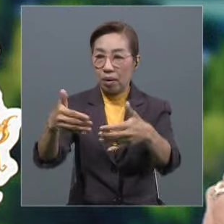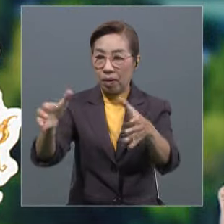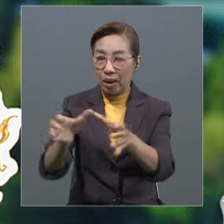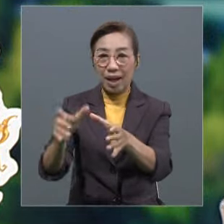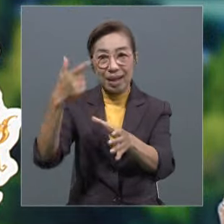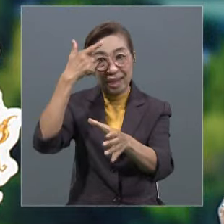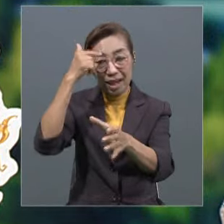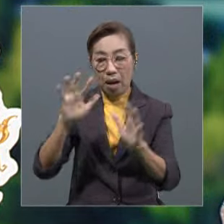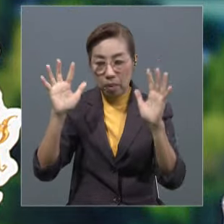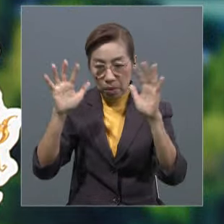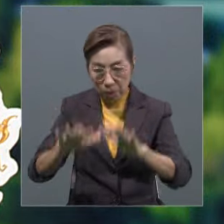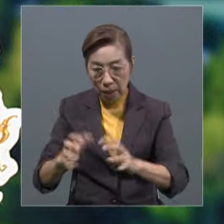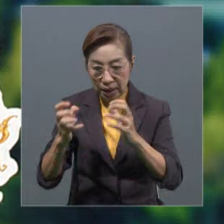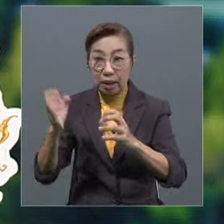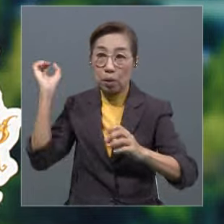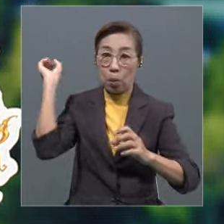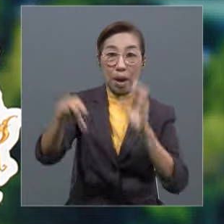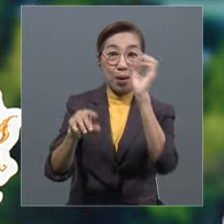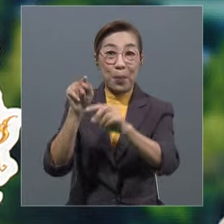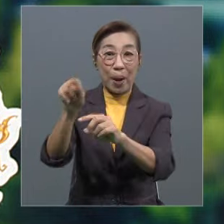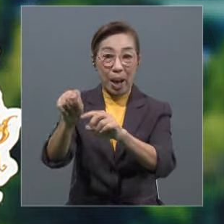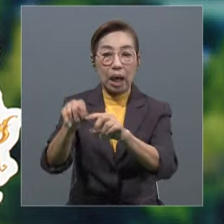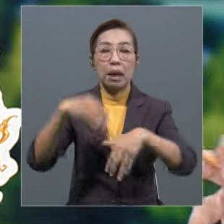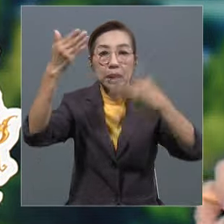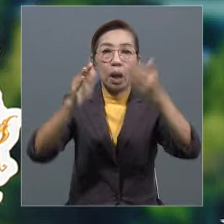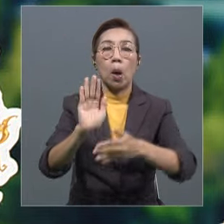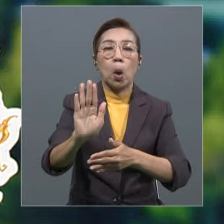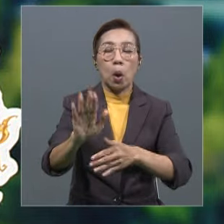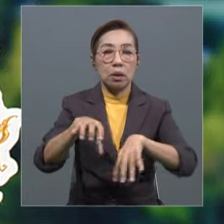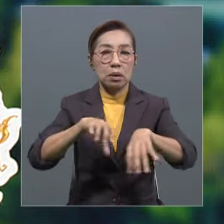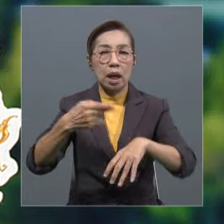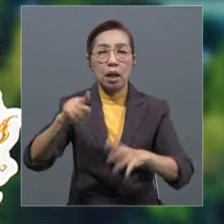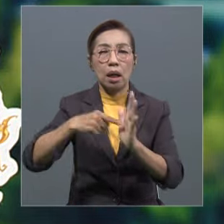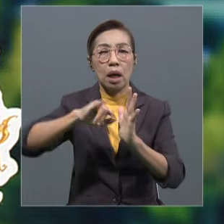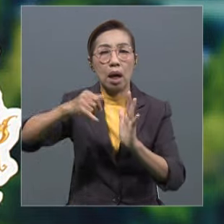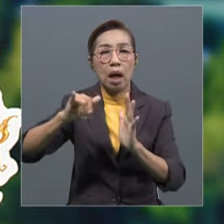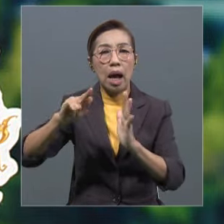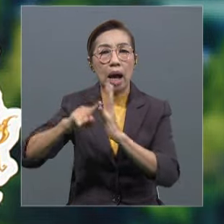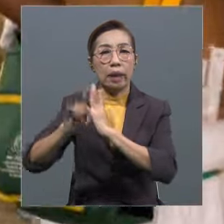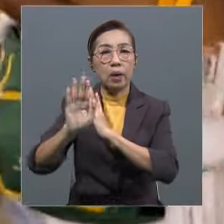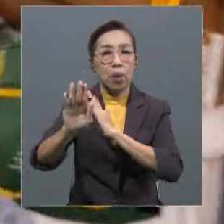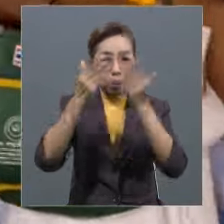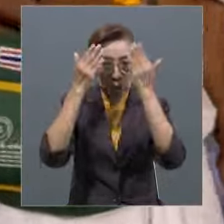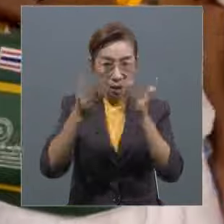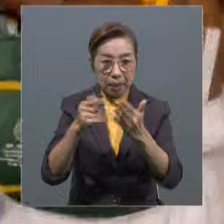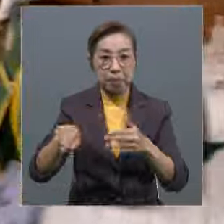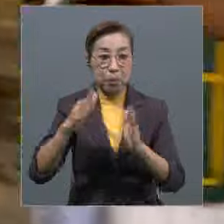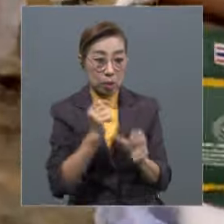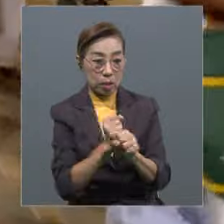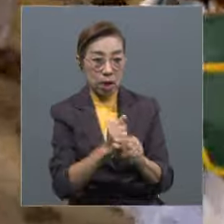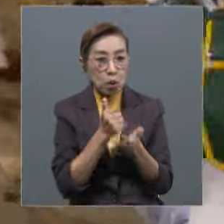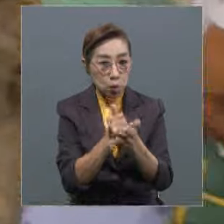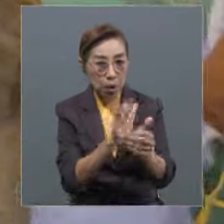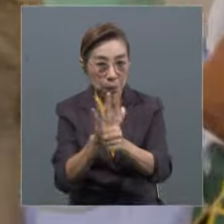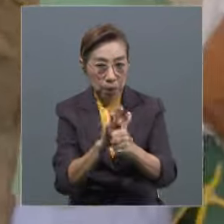ประกอบพิธีขว้างเสาหินซึ่งก็เป็นส่วนหนึ่งของการประกอบพิธีฮัจญ์นะฮะก็มีเจ้าหน้าที่คอยอำนวยความสะดวกแล้วก็ดูแลความปลอดภัยใน